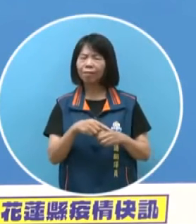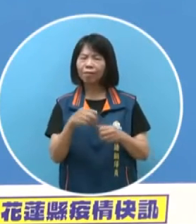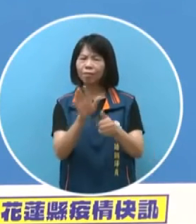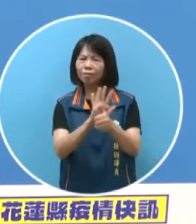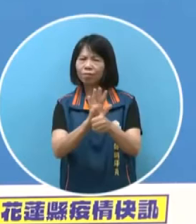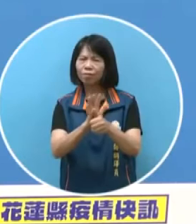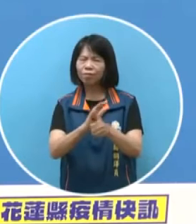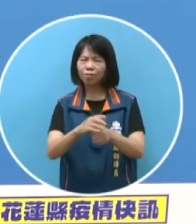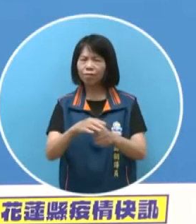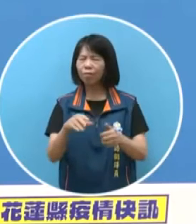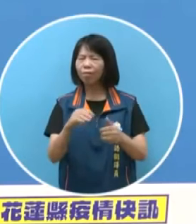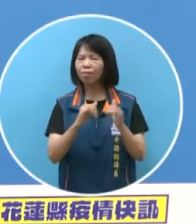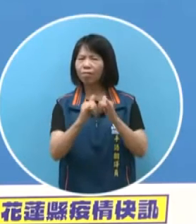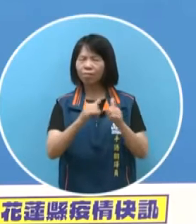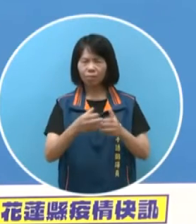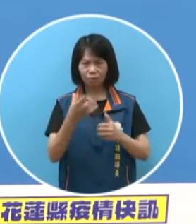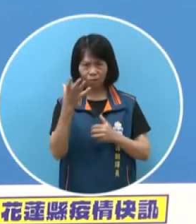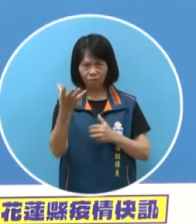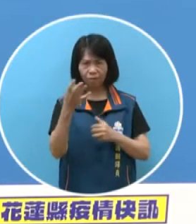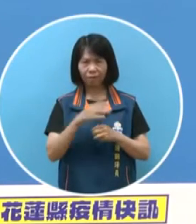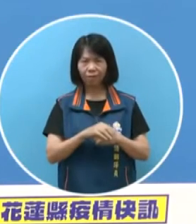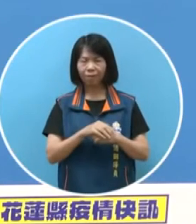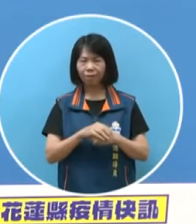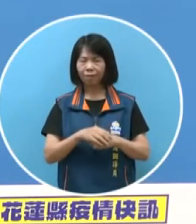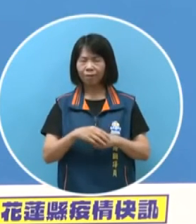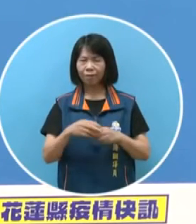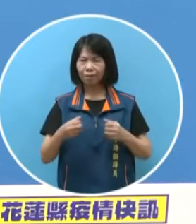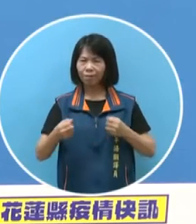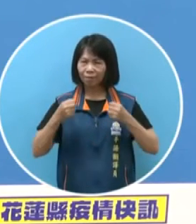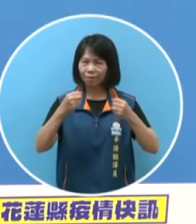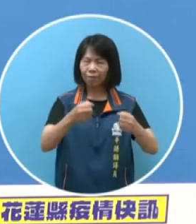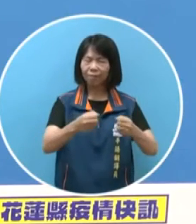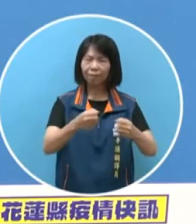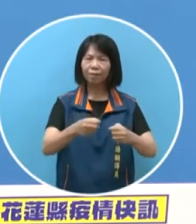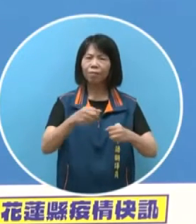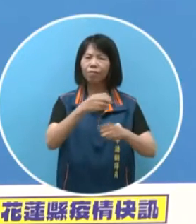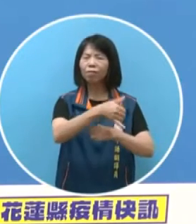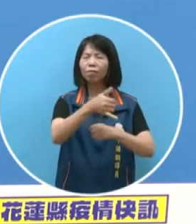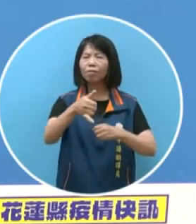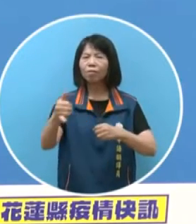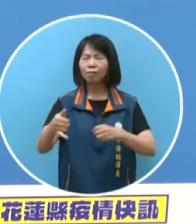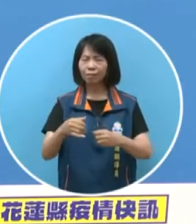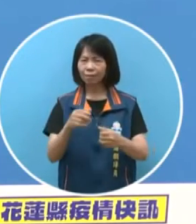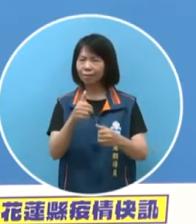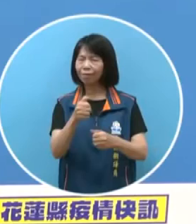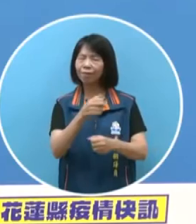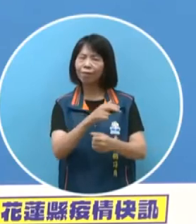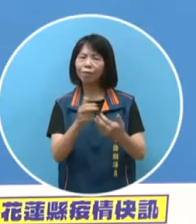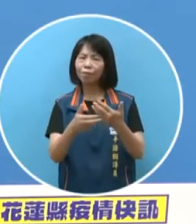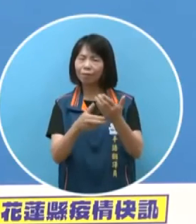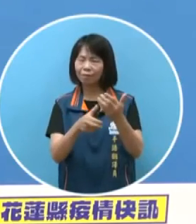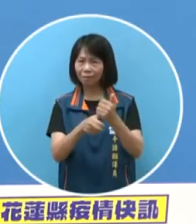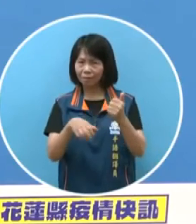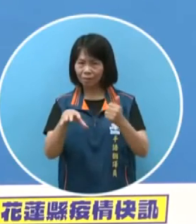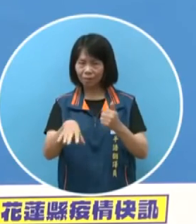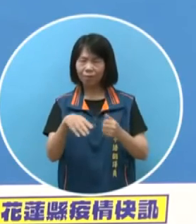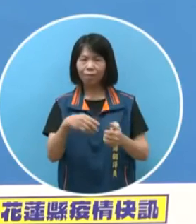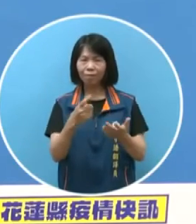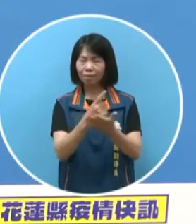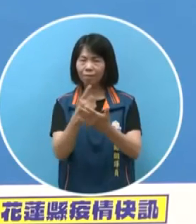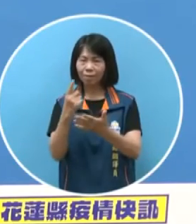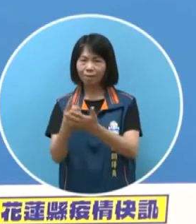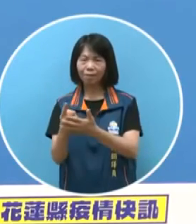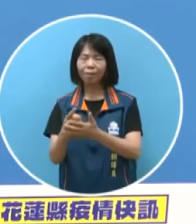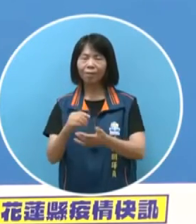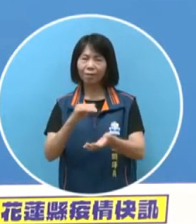务更广的大众，走入部落、走入村里，所以我们要谢谢卫生所所有的基层的